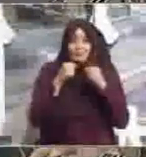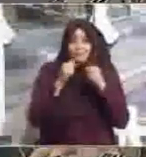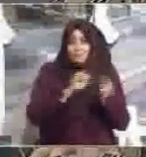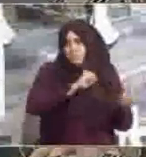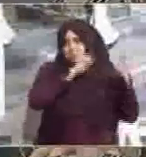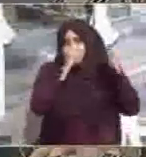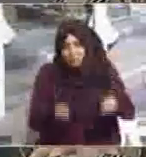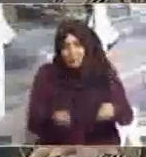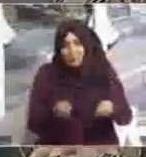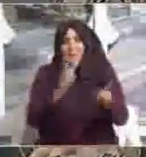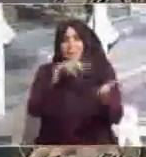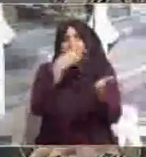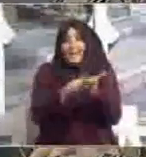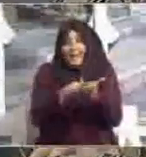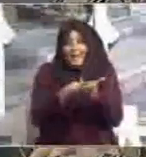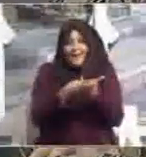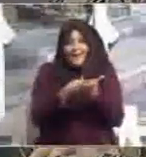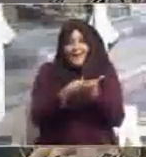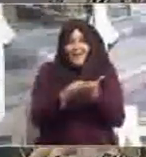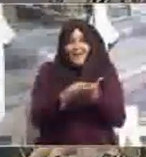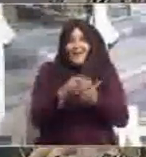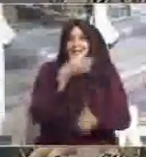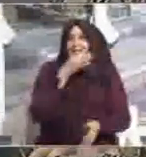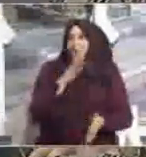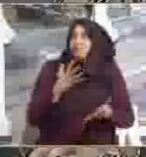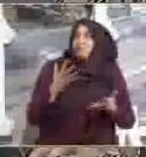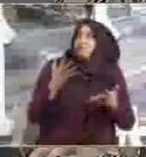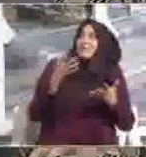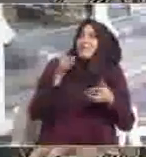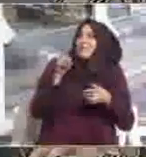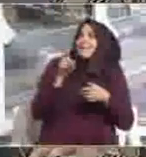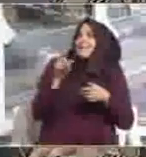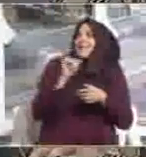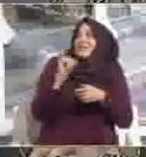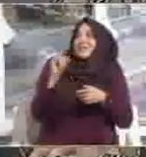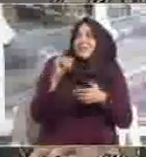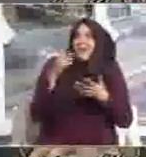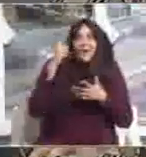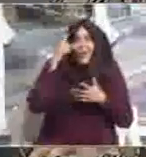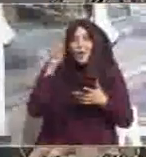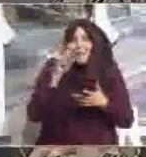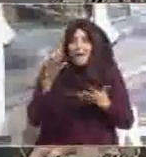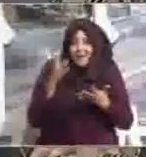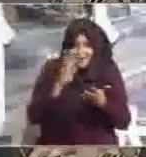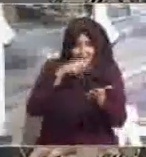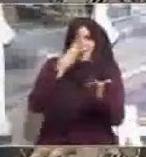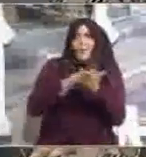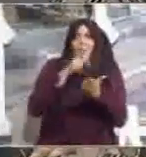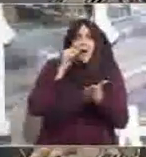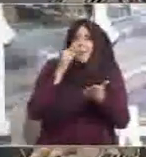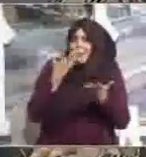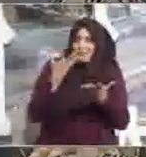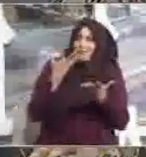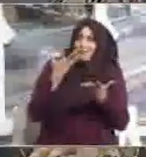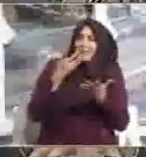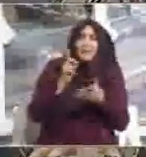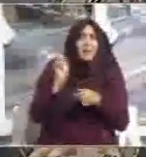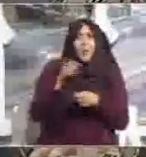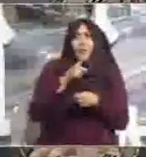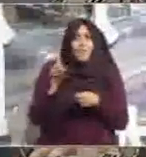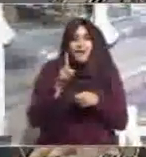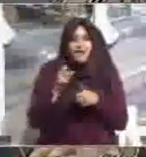عليه وأسقطه في الأرض. قالوا: لا، ما الأولاد ما أمنش. قالوا: فيها